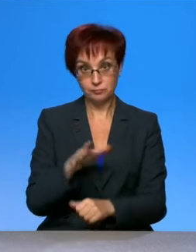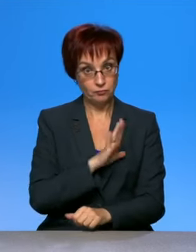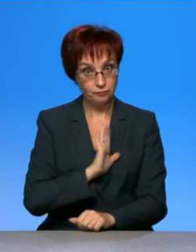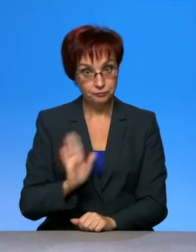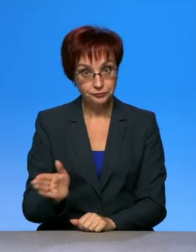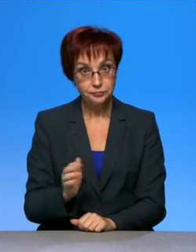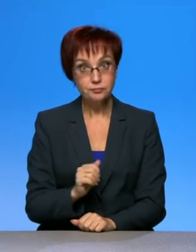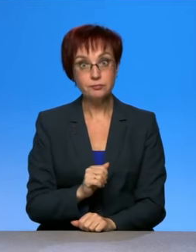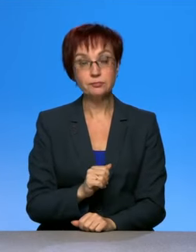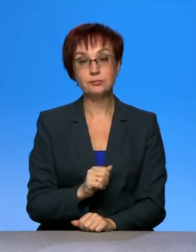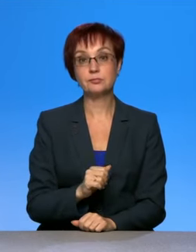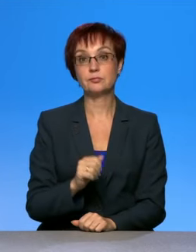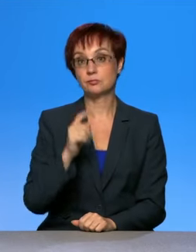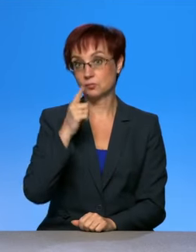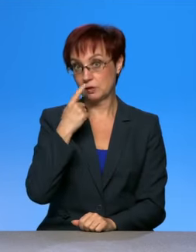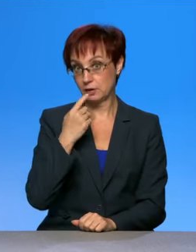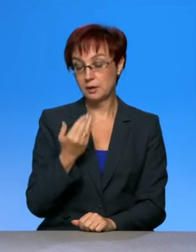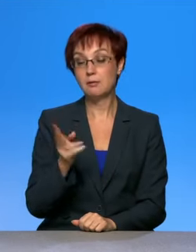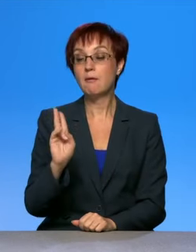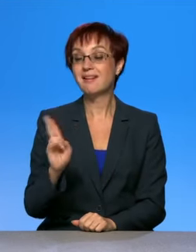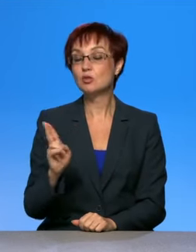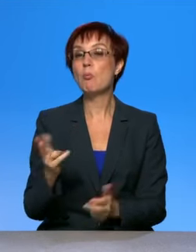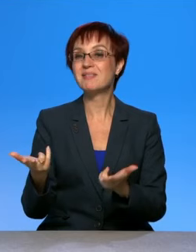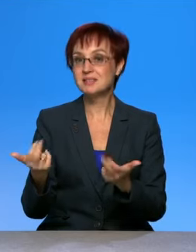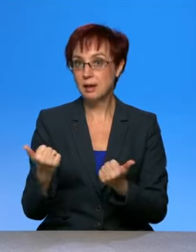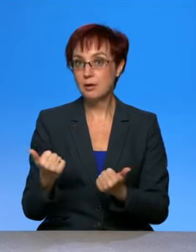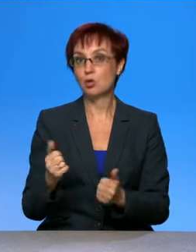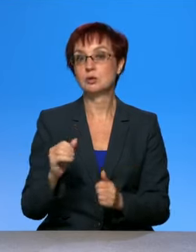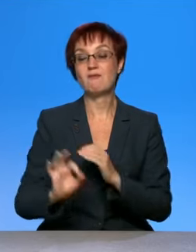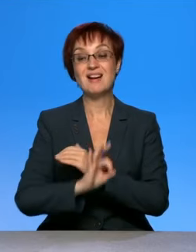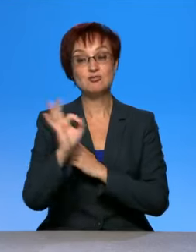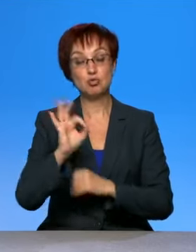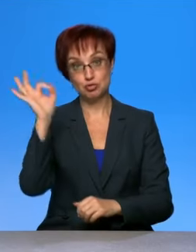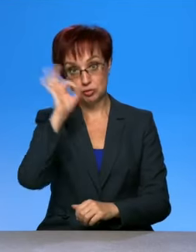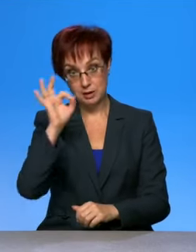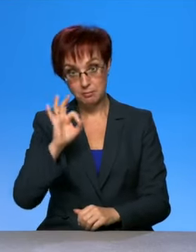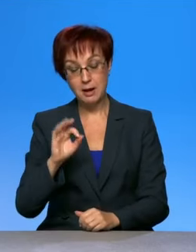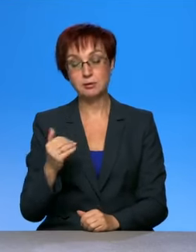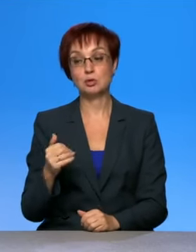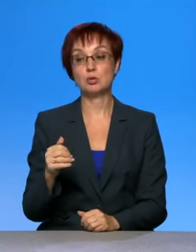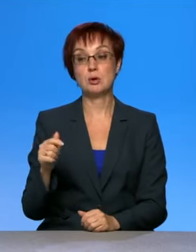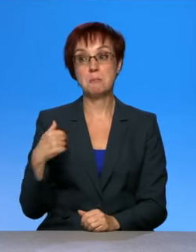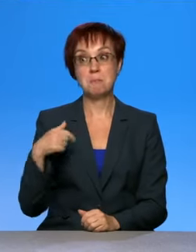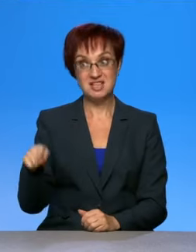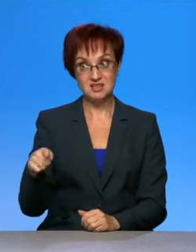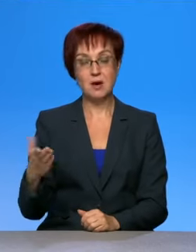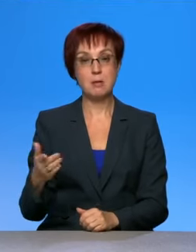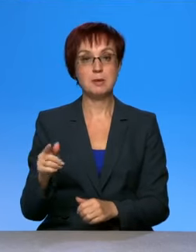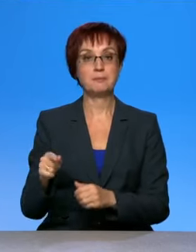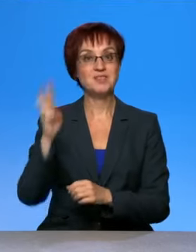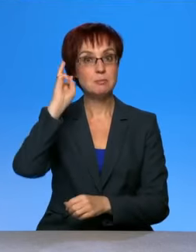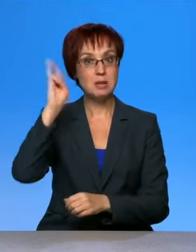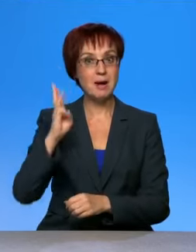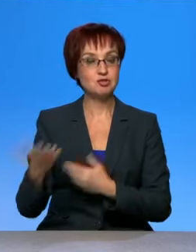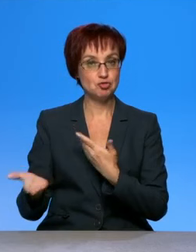призна Восточную Германию мы разрываем с вами дипломатические связи брант признал Он приехал О там тоже